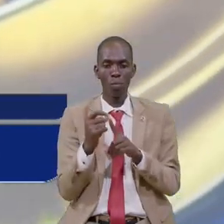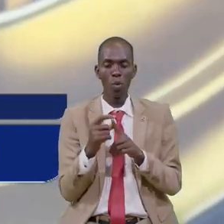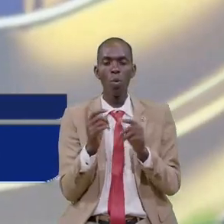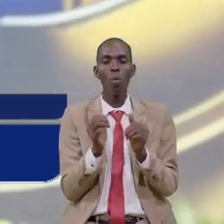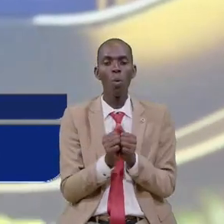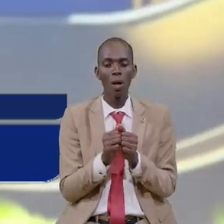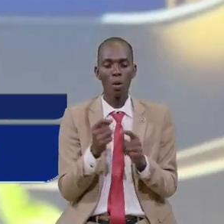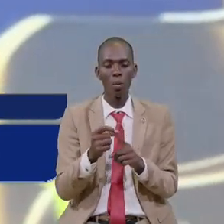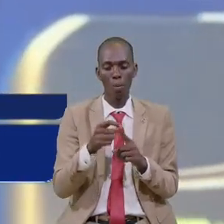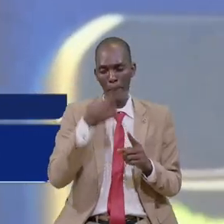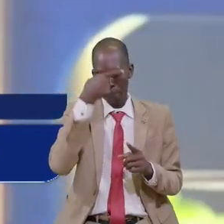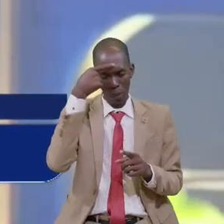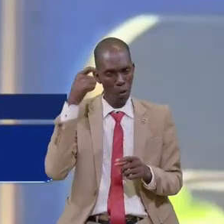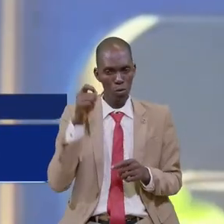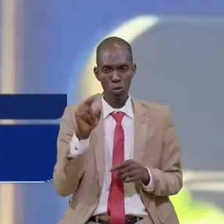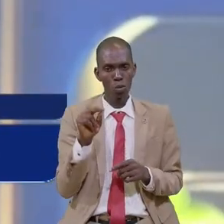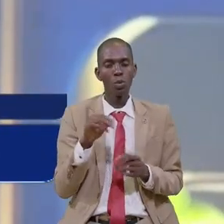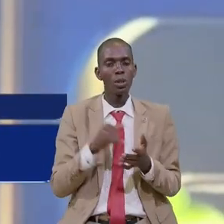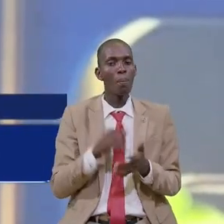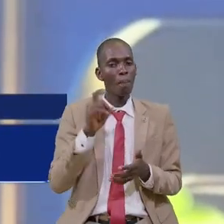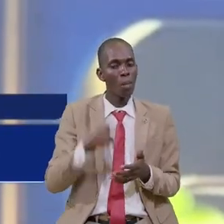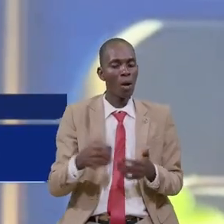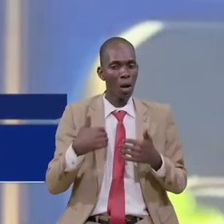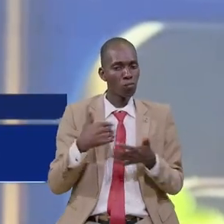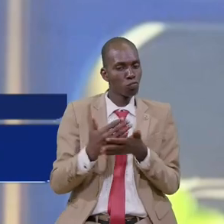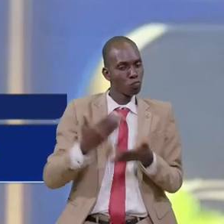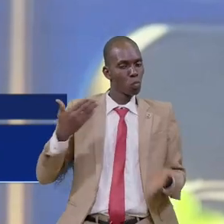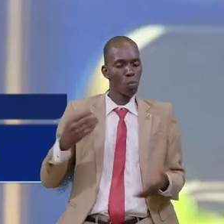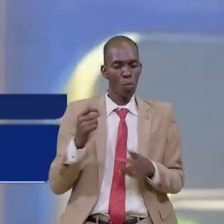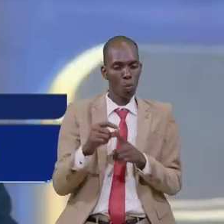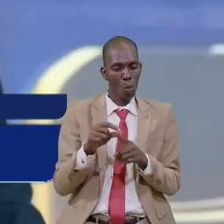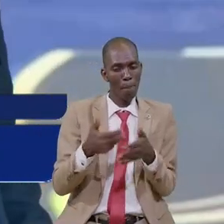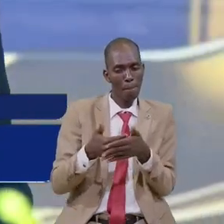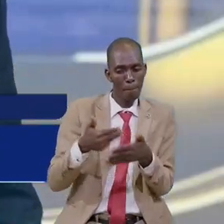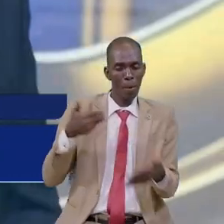dit précédemment. Quelque chose avait été déjà dit. Ils ont demandé pourquoi,